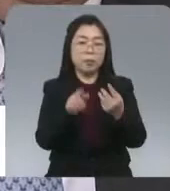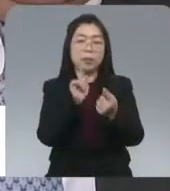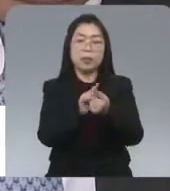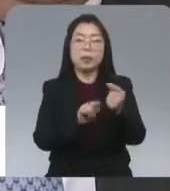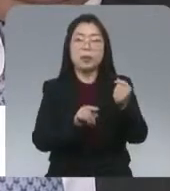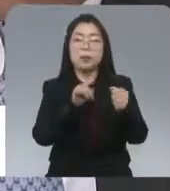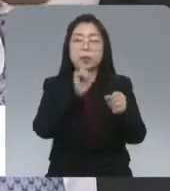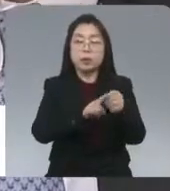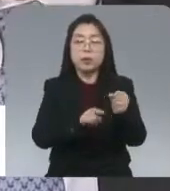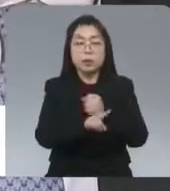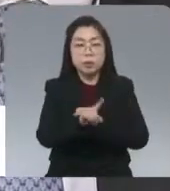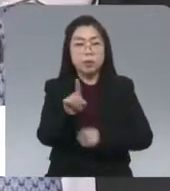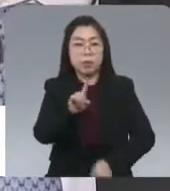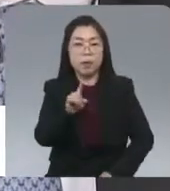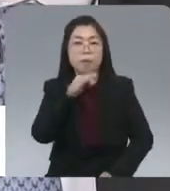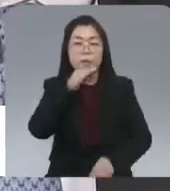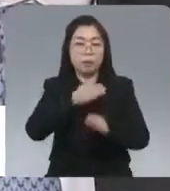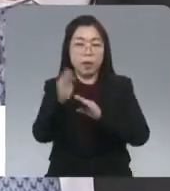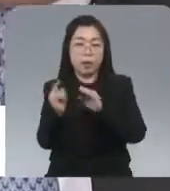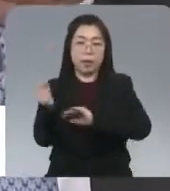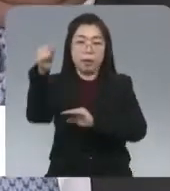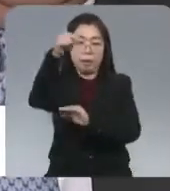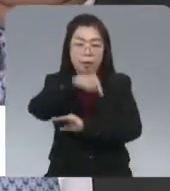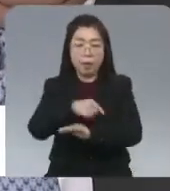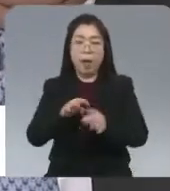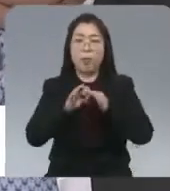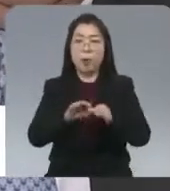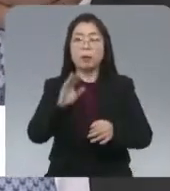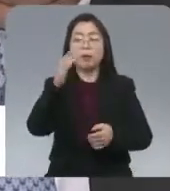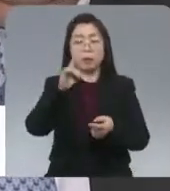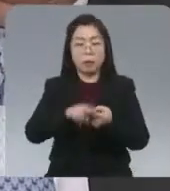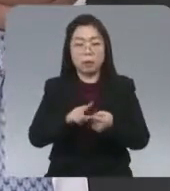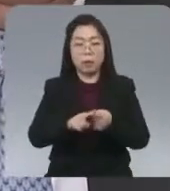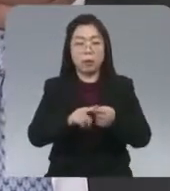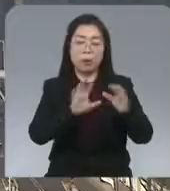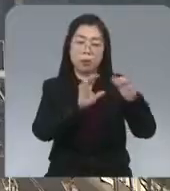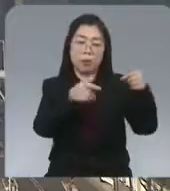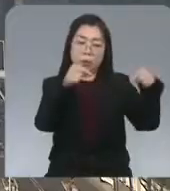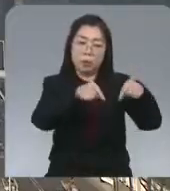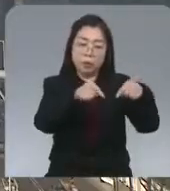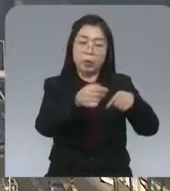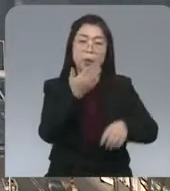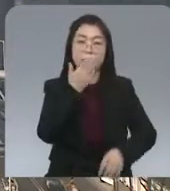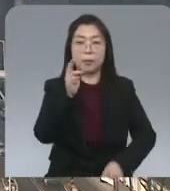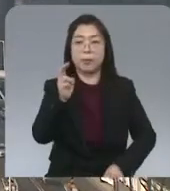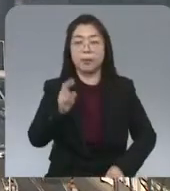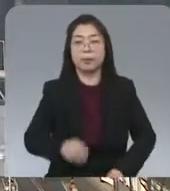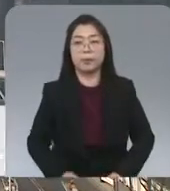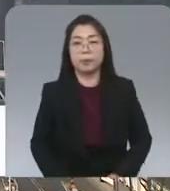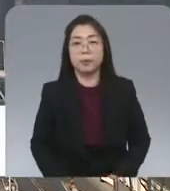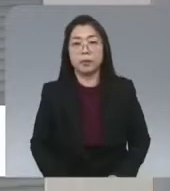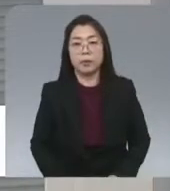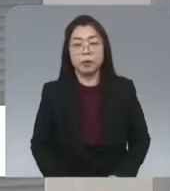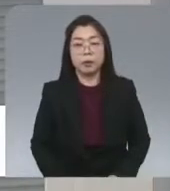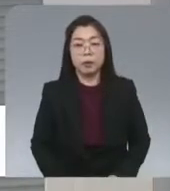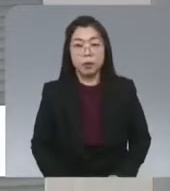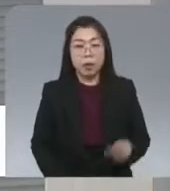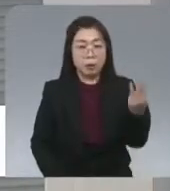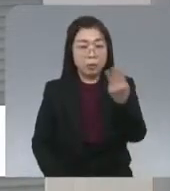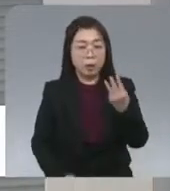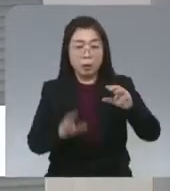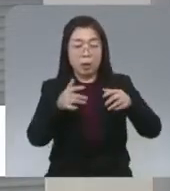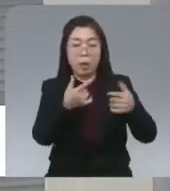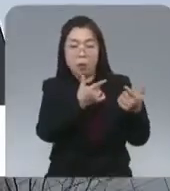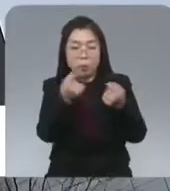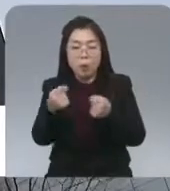sẽ nhóm họp với người đồng cấp Hàn Quốc sau người Young và bộ trưởng ngoại giao Nhật Bản hay yoshimasa thảo luận phương án hợp tác nhằm